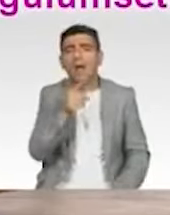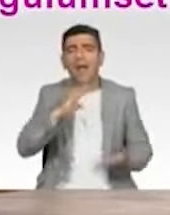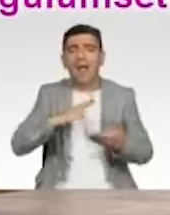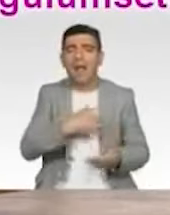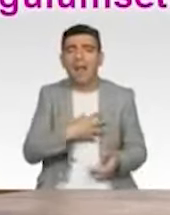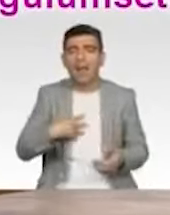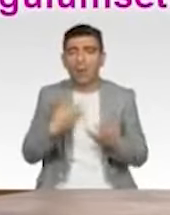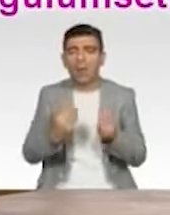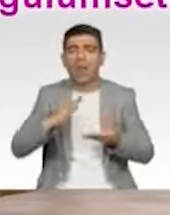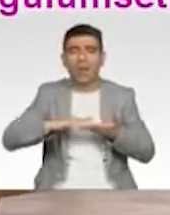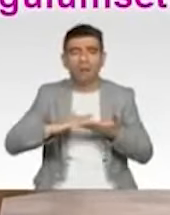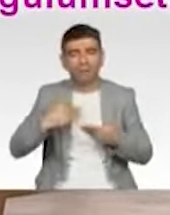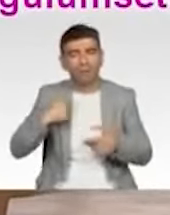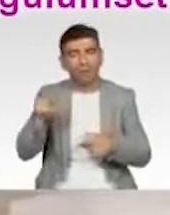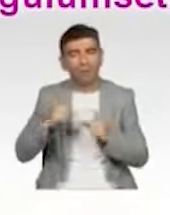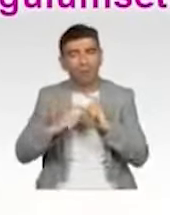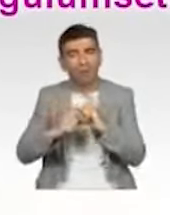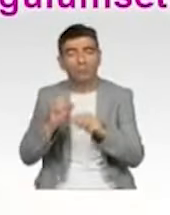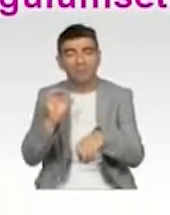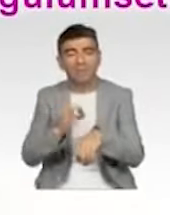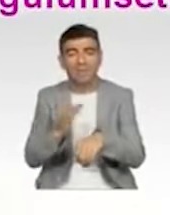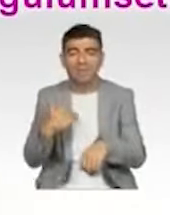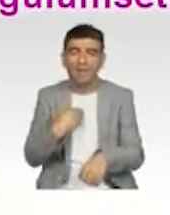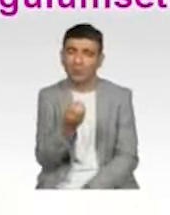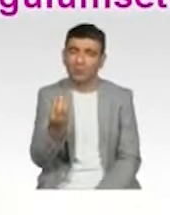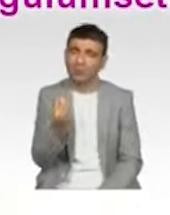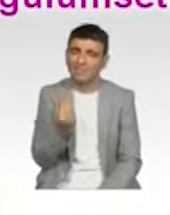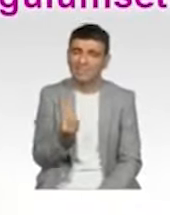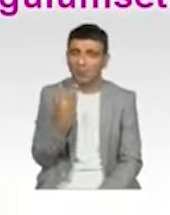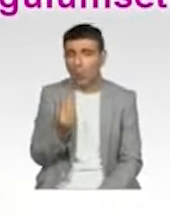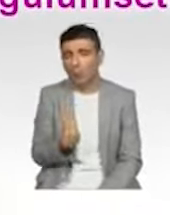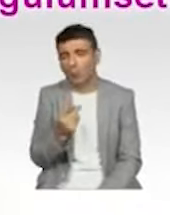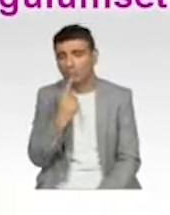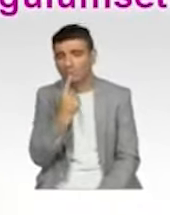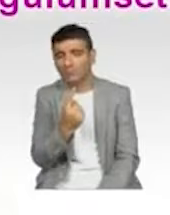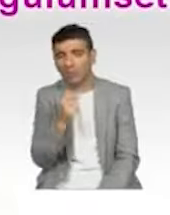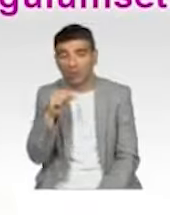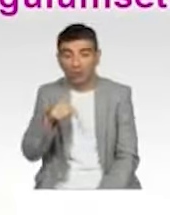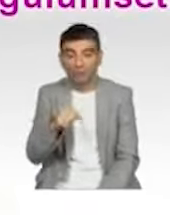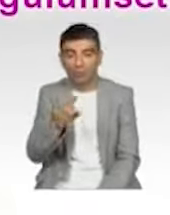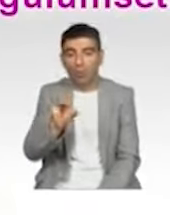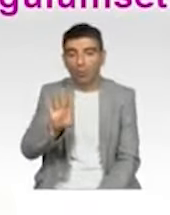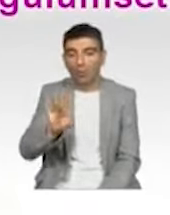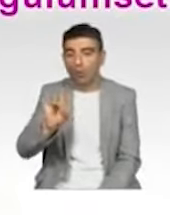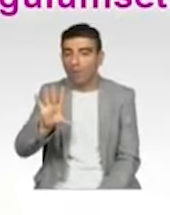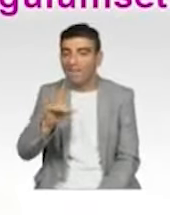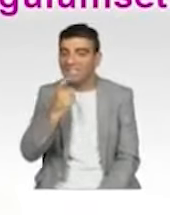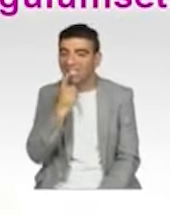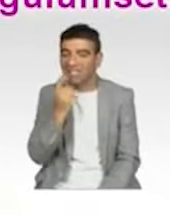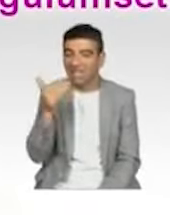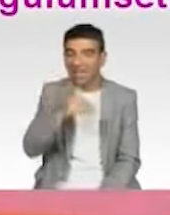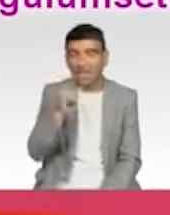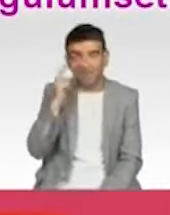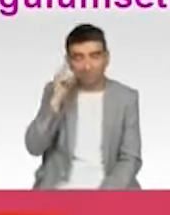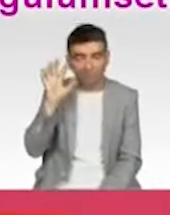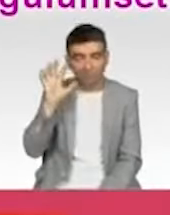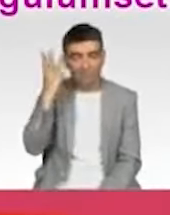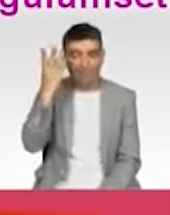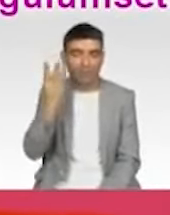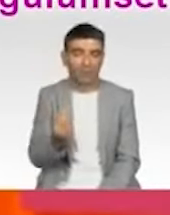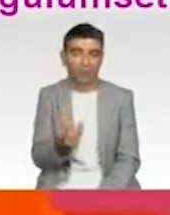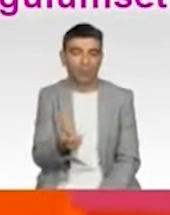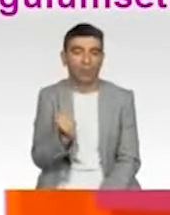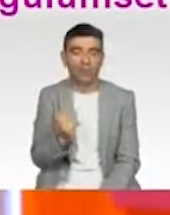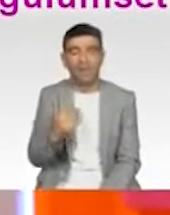var. Onlara sorduğum zaman işte ya ben çok iyi olurum bilmem ne, ama şu anda çocukları 14-15 yaşına geldi. Deliriyorlar.